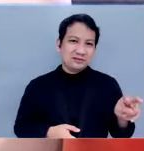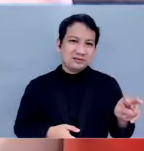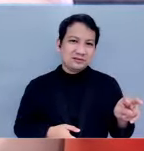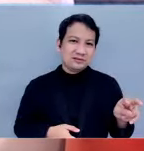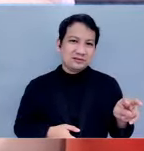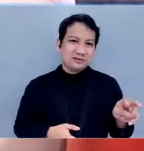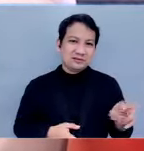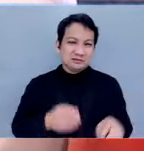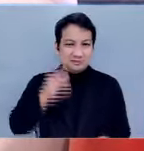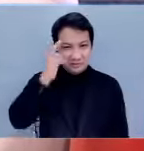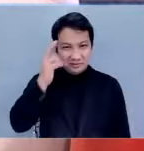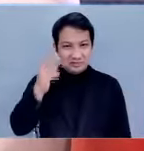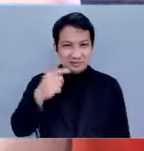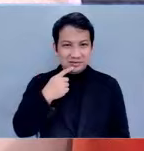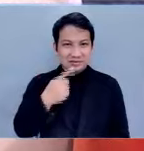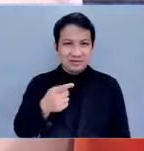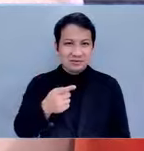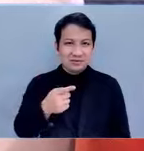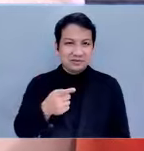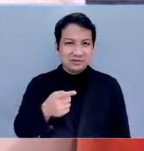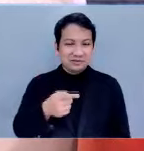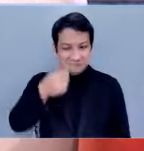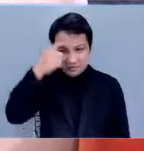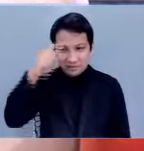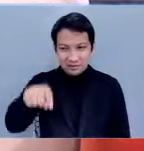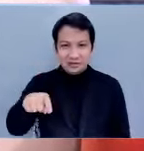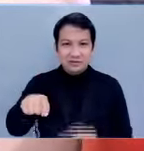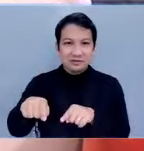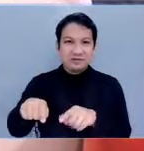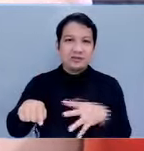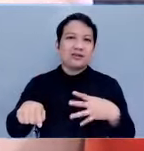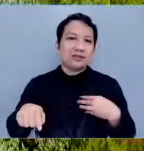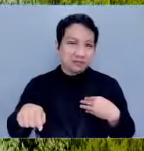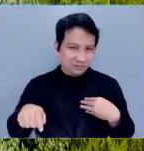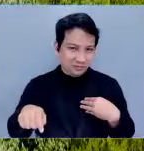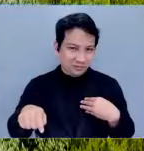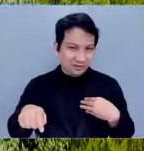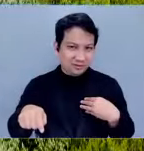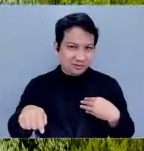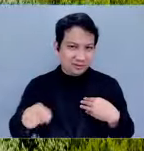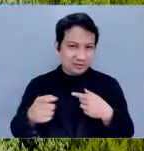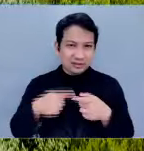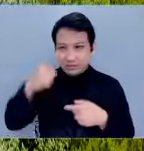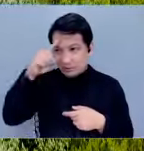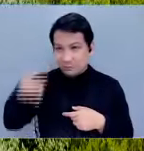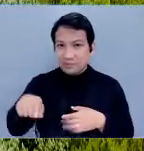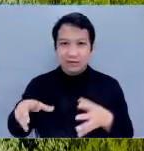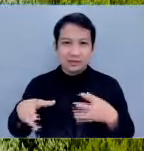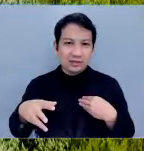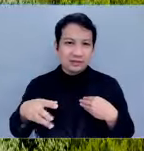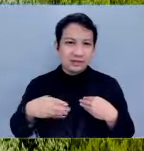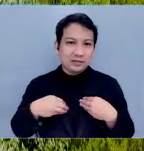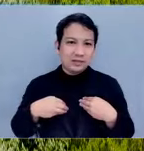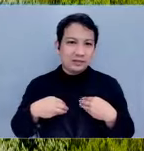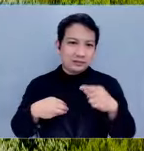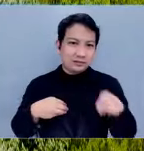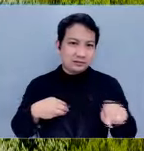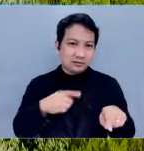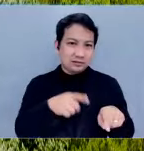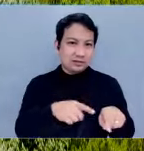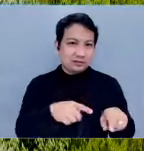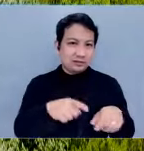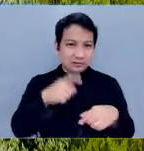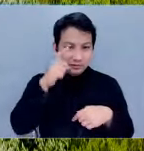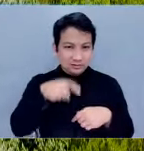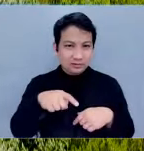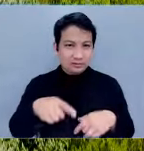na-realize ko, kahit di mo maintindihan, tanggapin mo na lang. Mm. Hindi kailangan maintindihan na tanggapin ang buhay ng